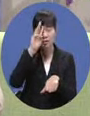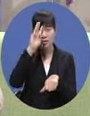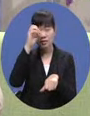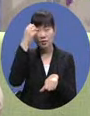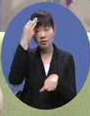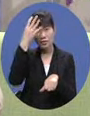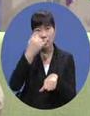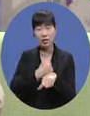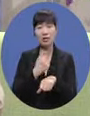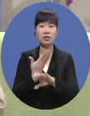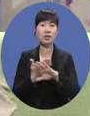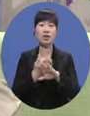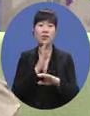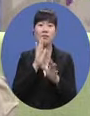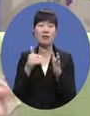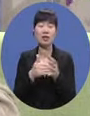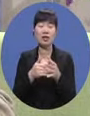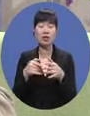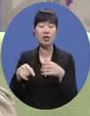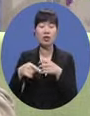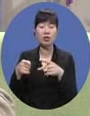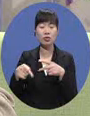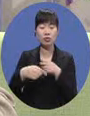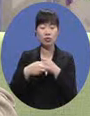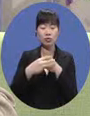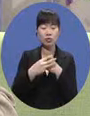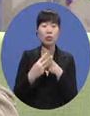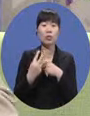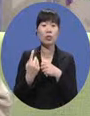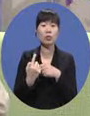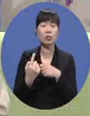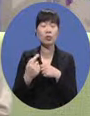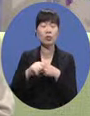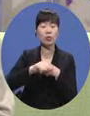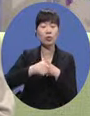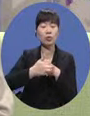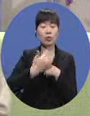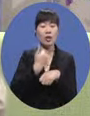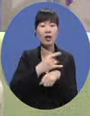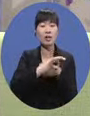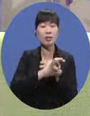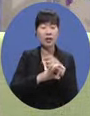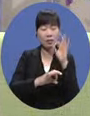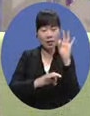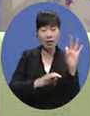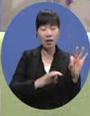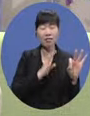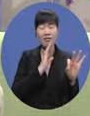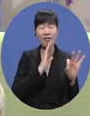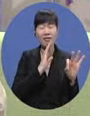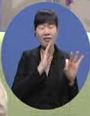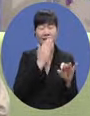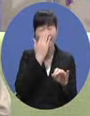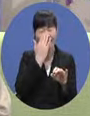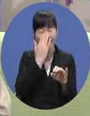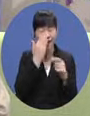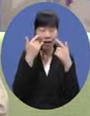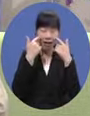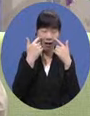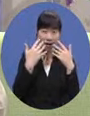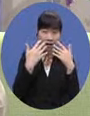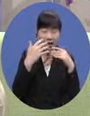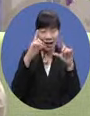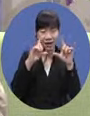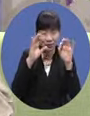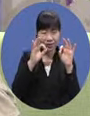조금 다른데요. 네. 되게 이제 초등학교 고학년인 경우에는요. 가서 보면요, 얼마나 천진난만한데요. 떨망떨망 네.